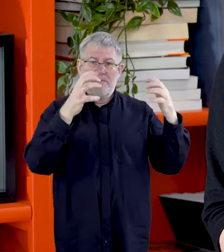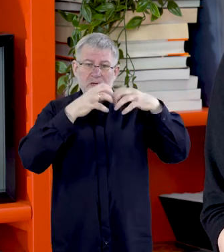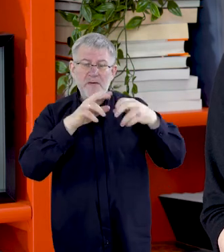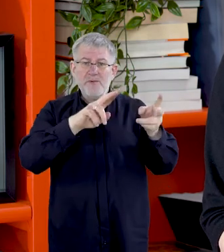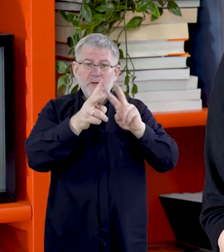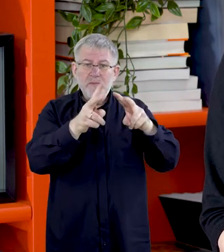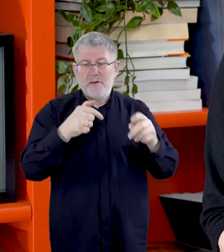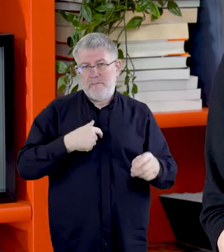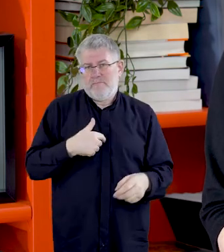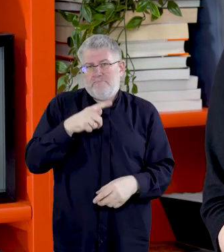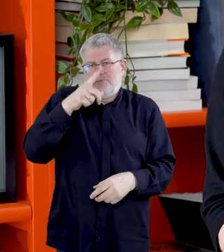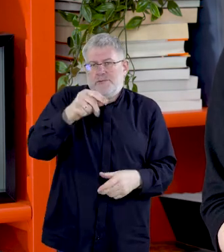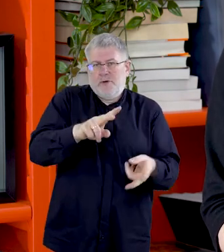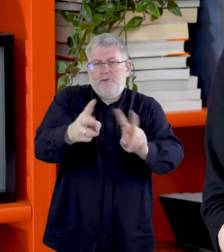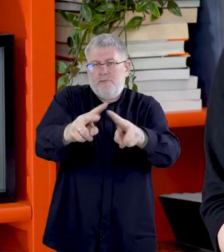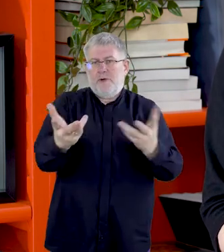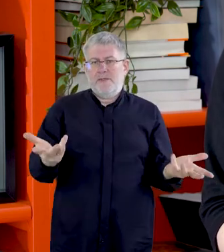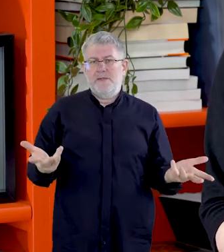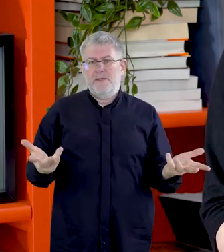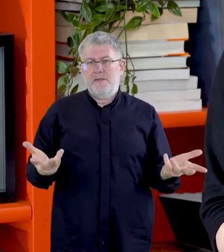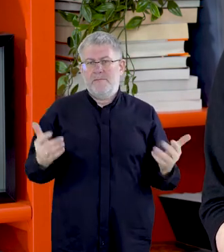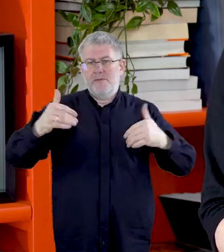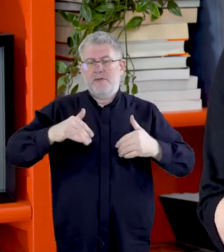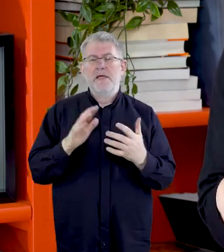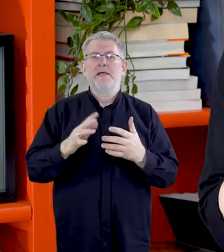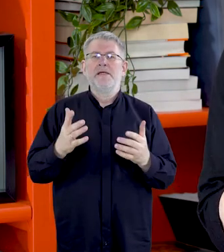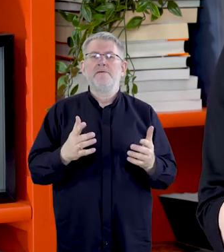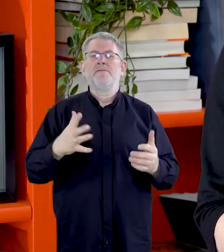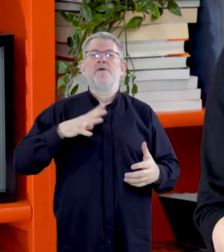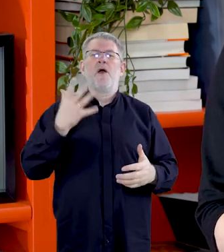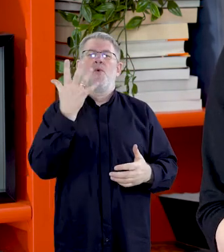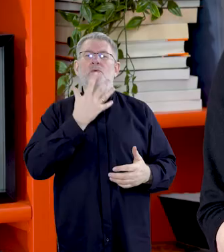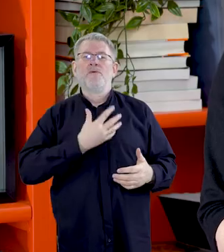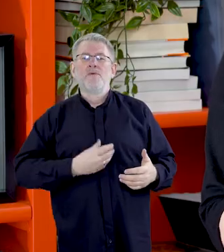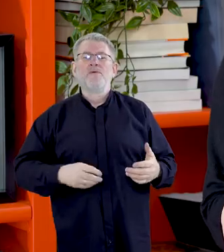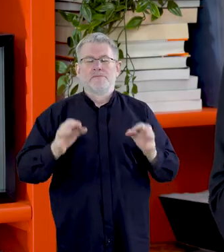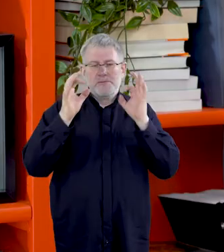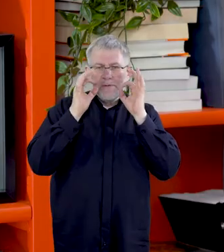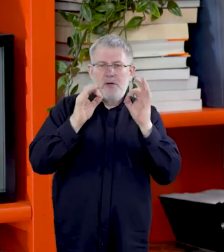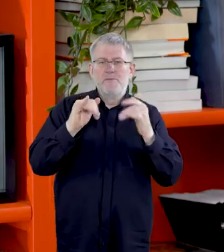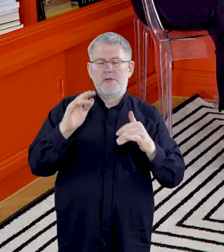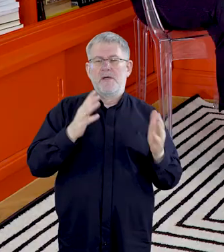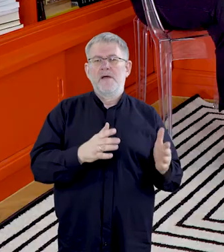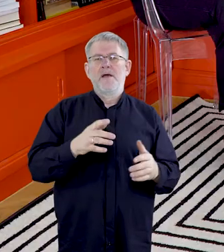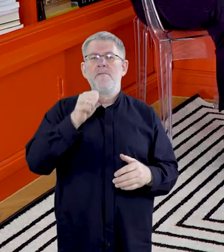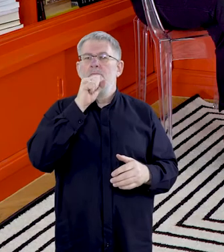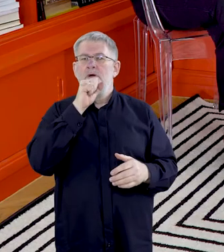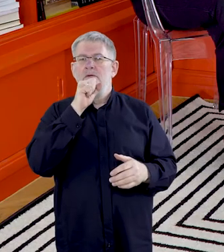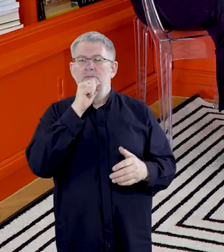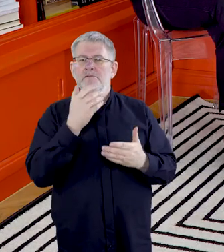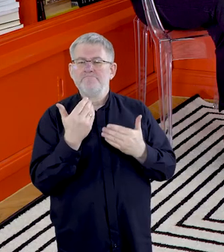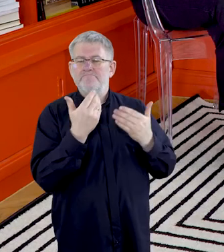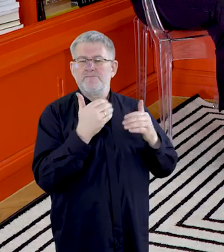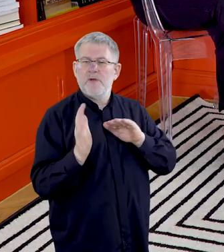to my po prostu idziemy. I nastąpiła taka ulga, dobrze, to bardziej od tej babci, tak,